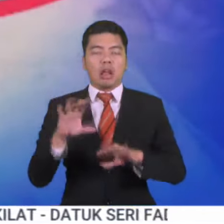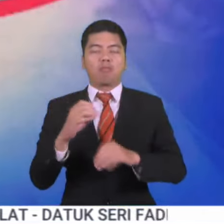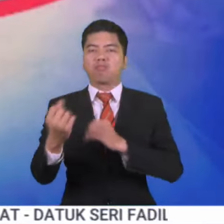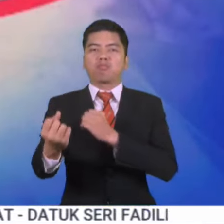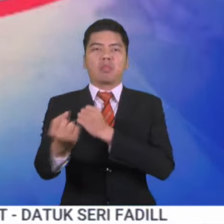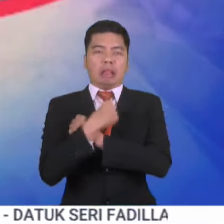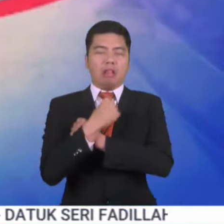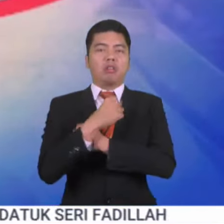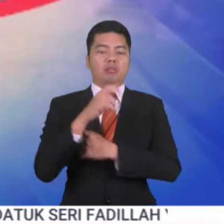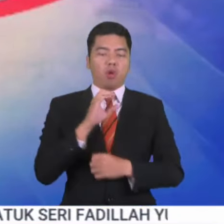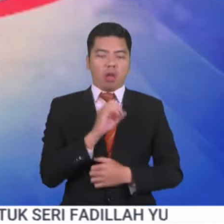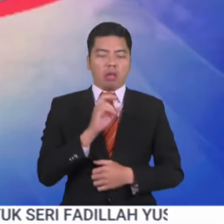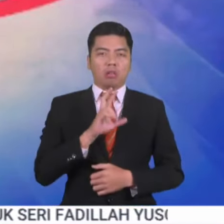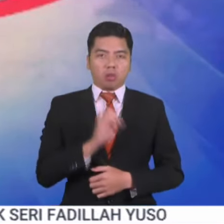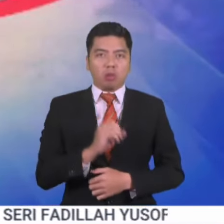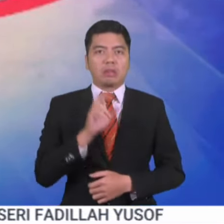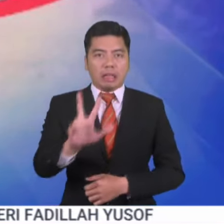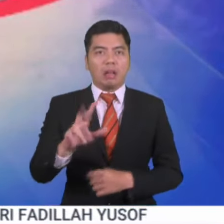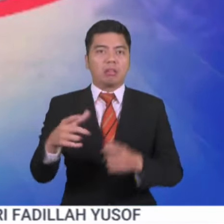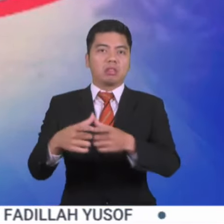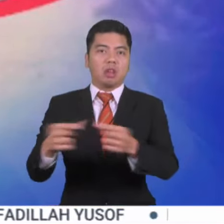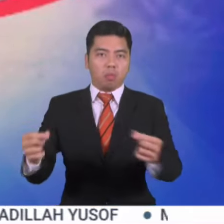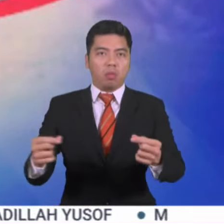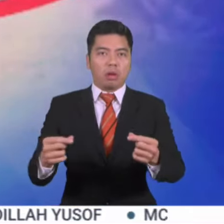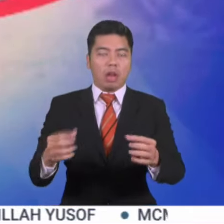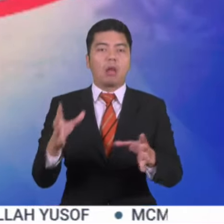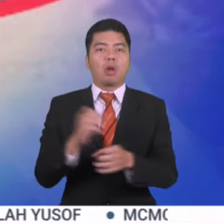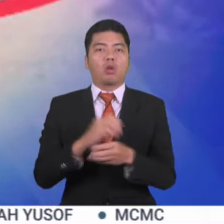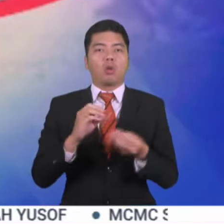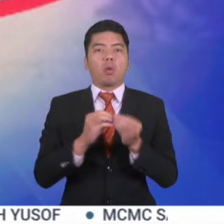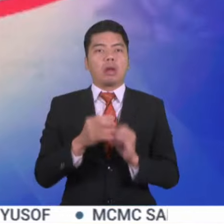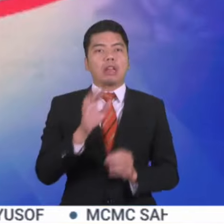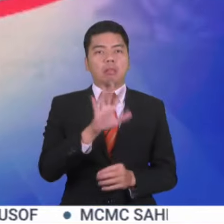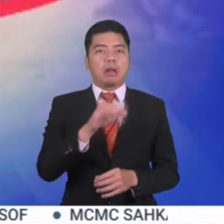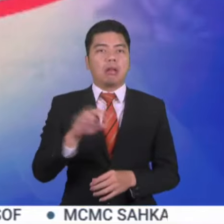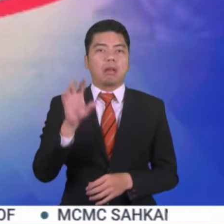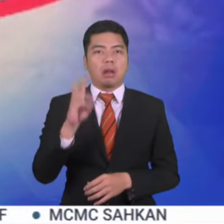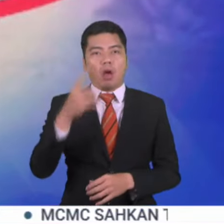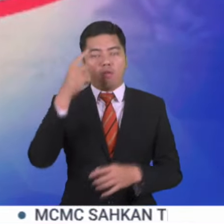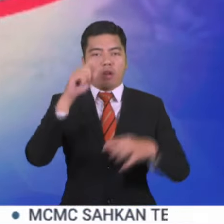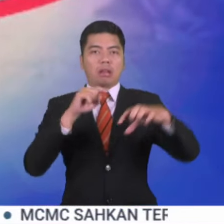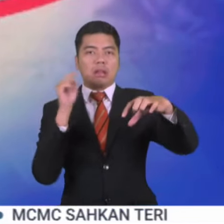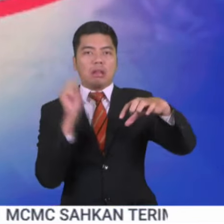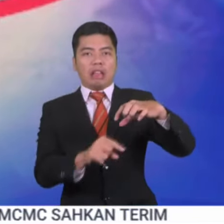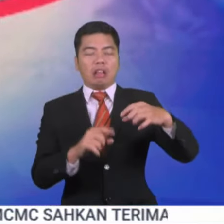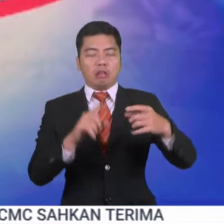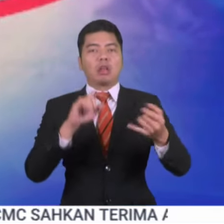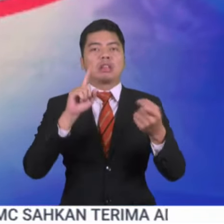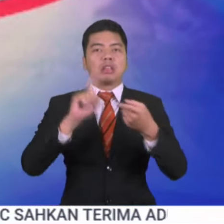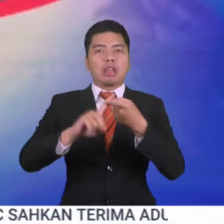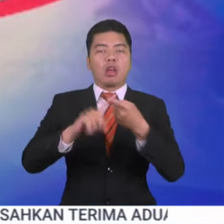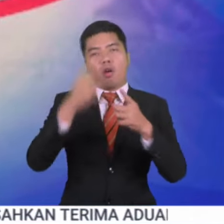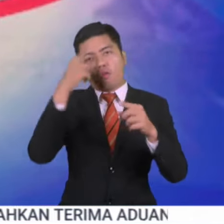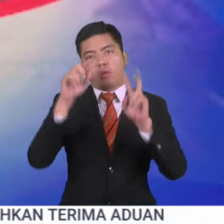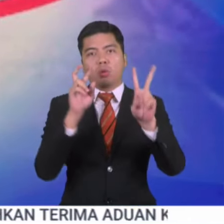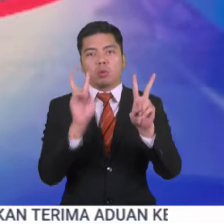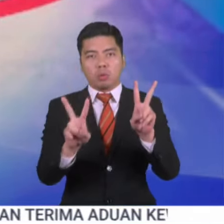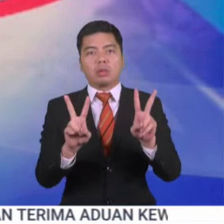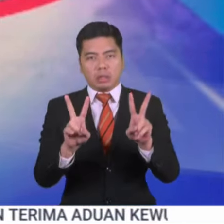aksi penentuan tempat kelima dan keenam menerusi penalti shout-out selepas terikat 2-2 pada masa perlawanan